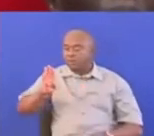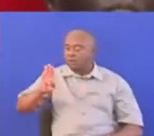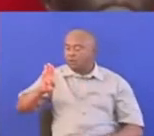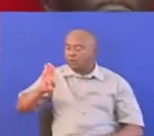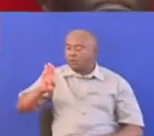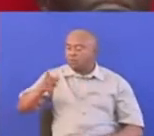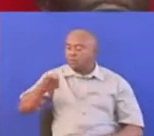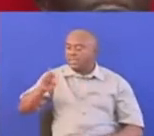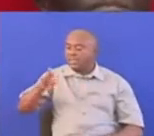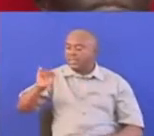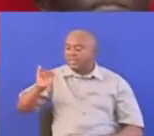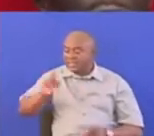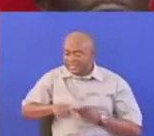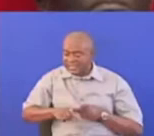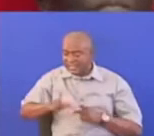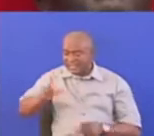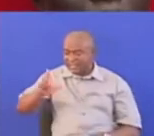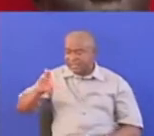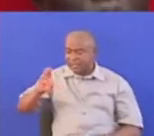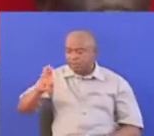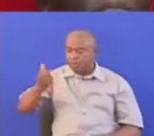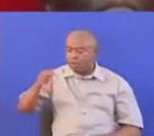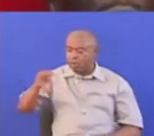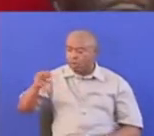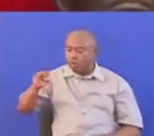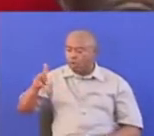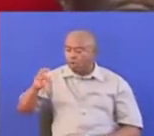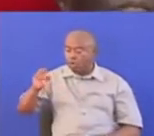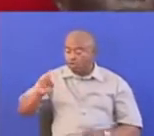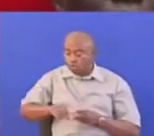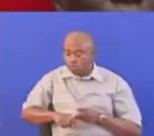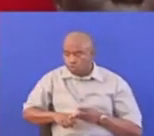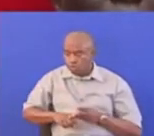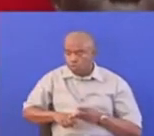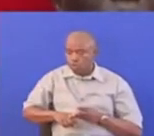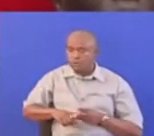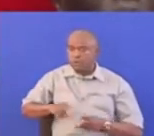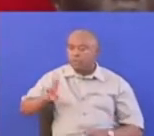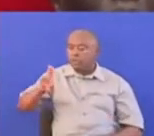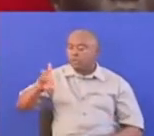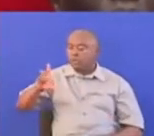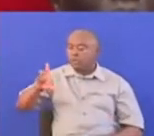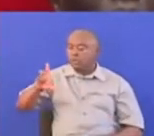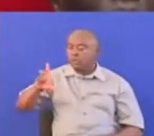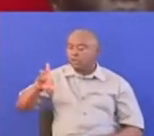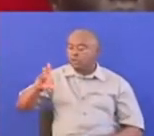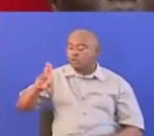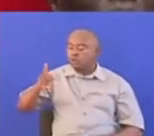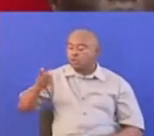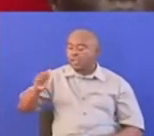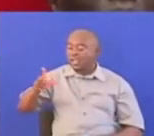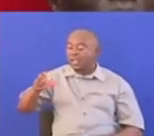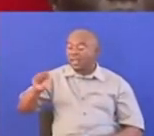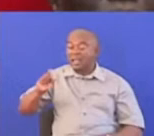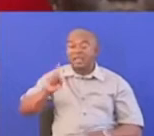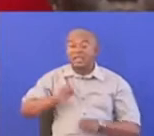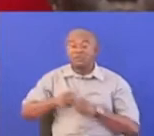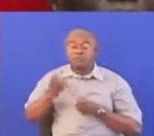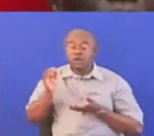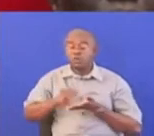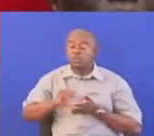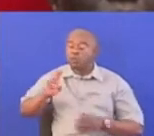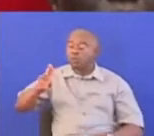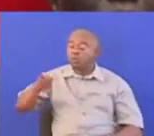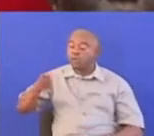tuna Rubondo, tuna Ugala, tuna game reserve ya Mavozi. Sasa ni muda wa kuwekeza kwa nguvu kubwa Ugala